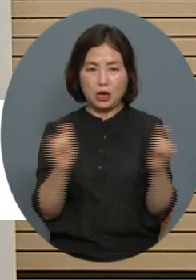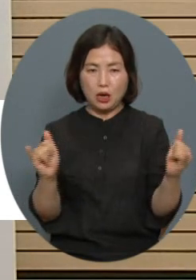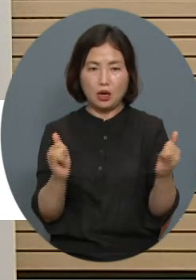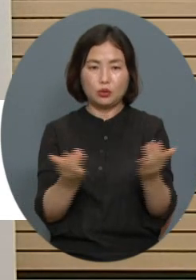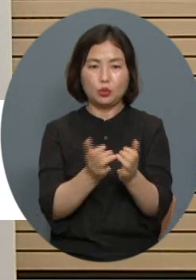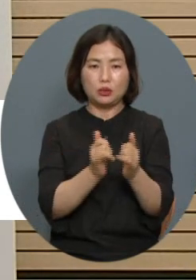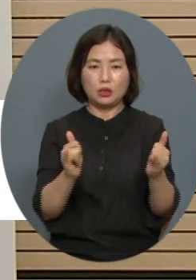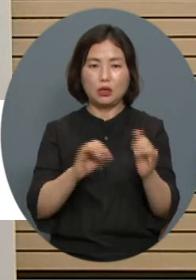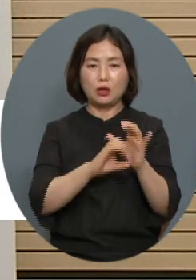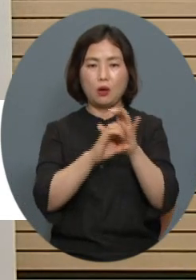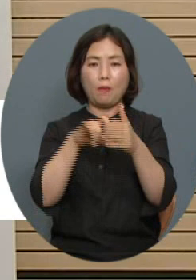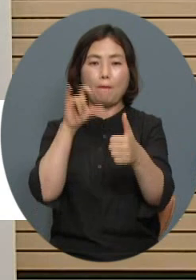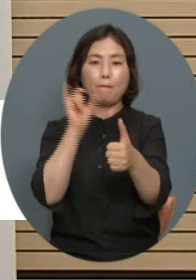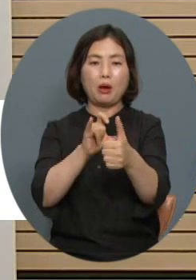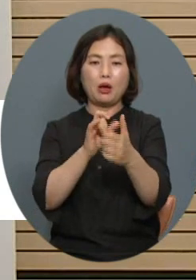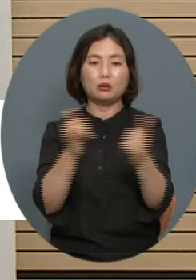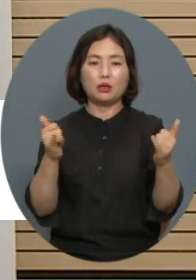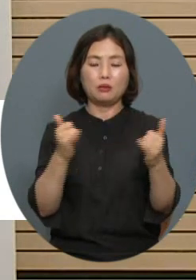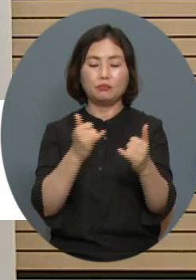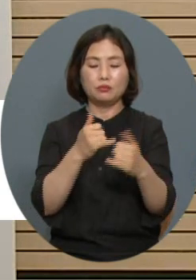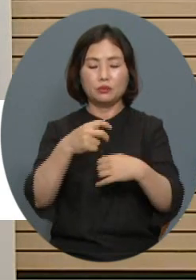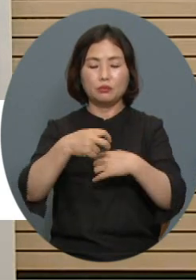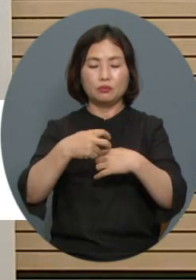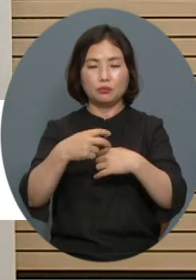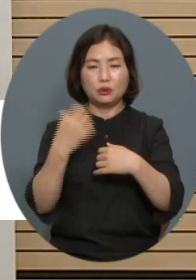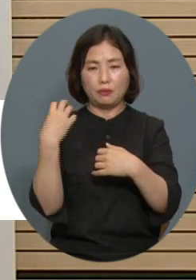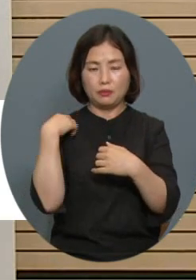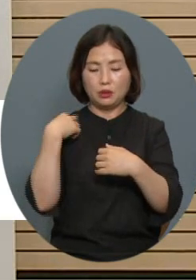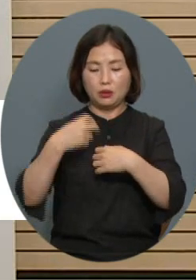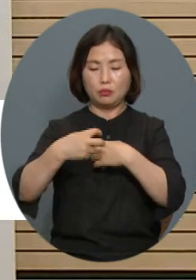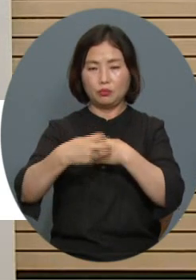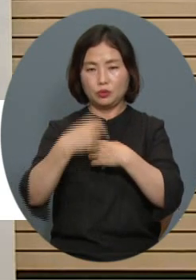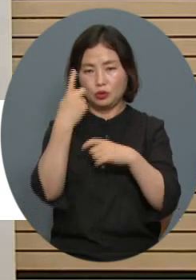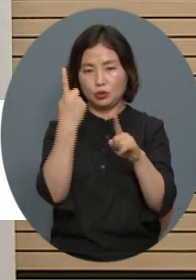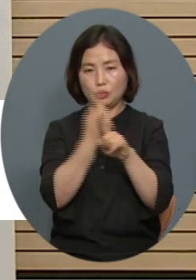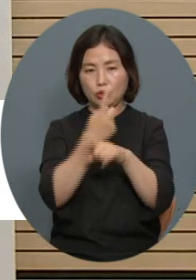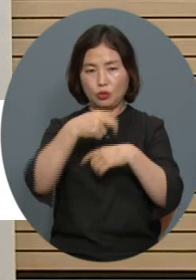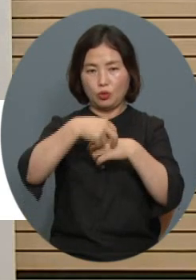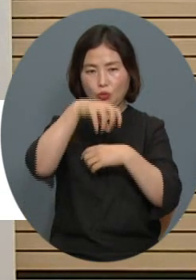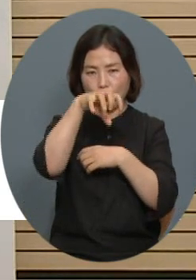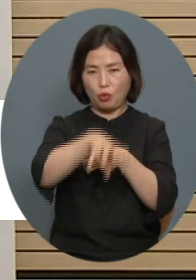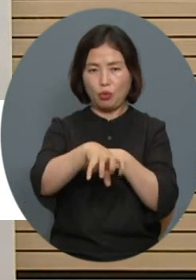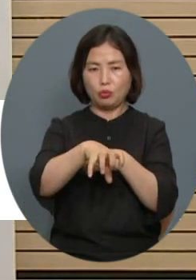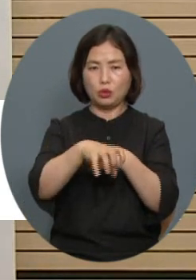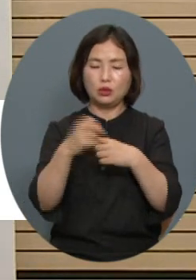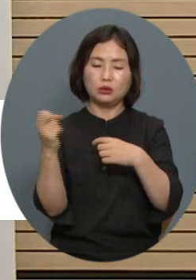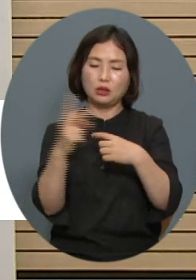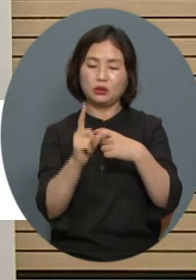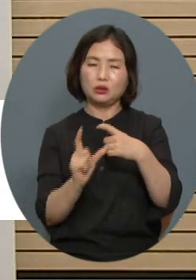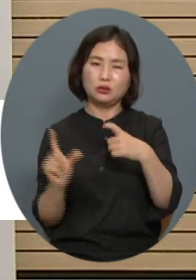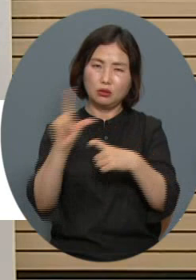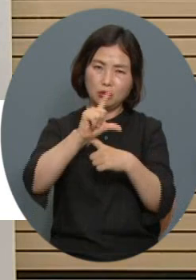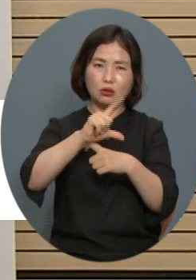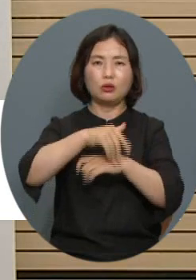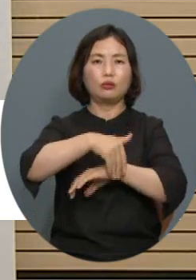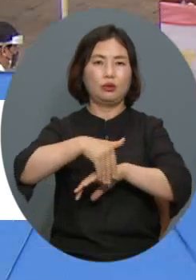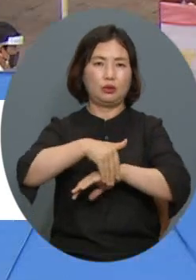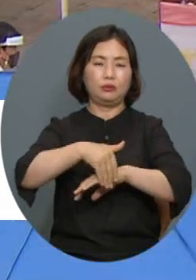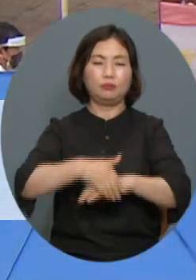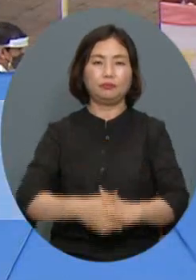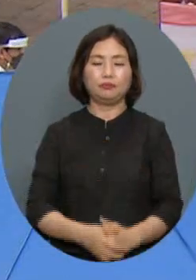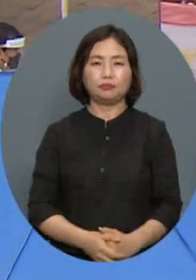코로나19 확진자를 진료하는 진료병원 등 고위험군부터 추가 접종이 진행될